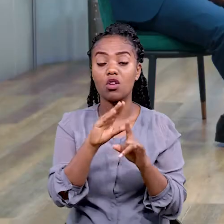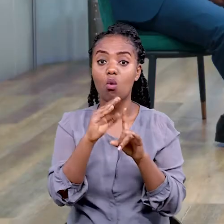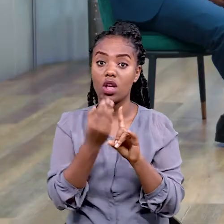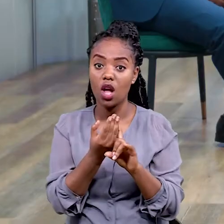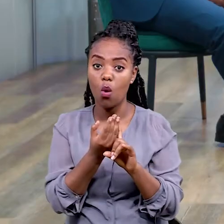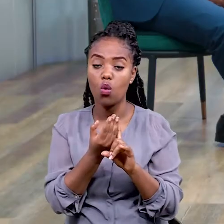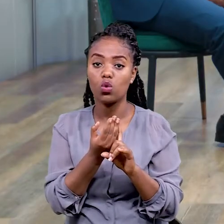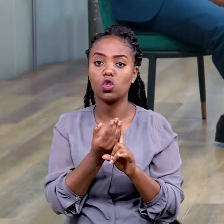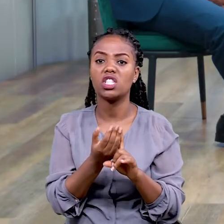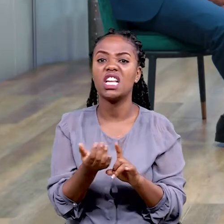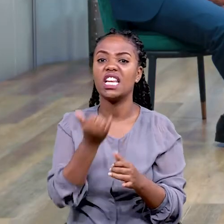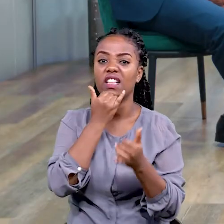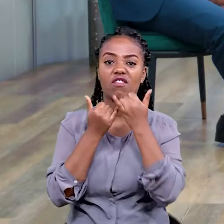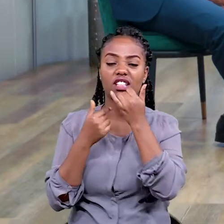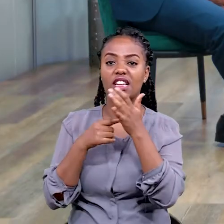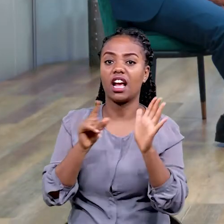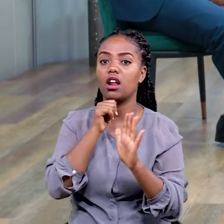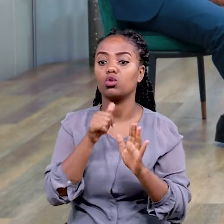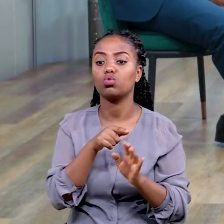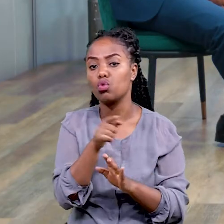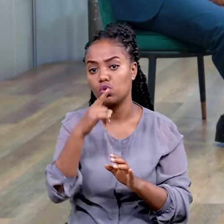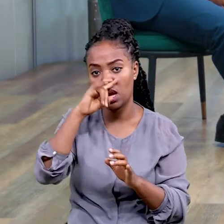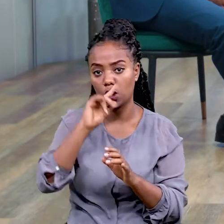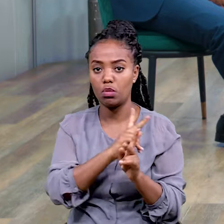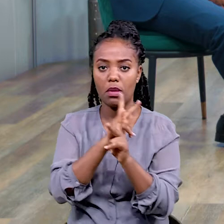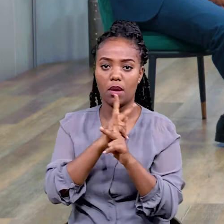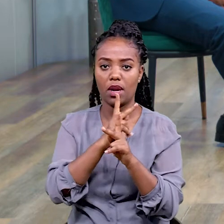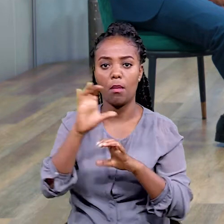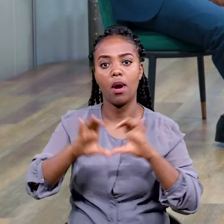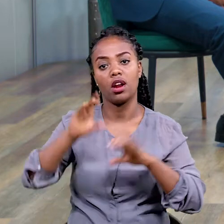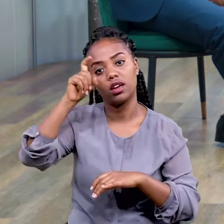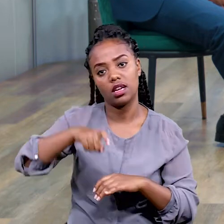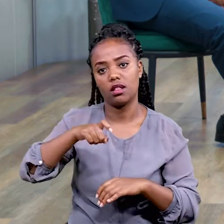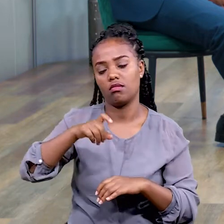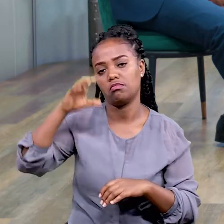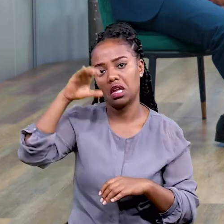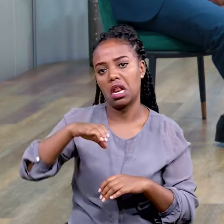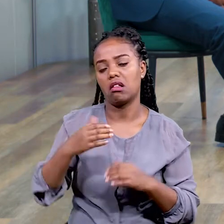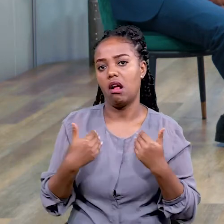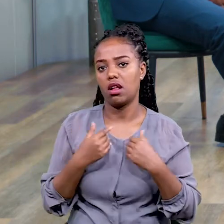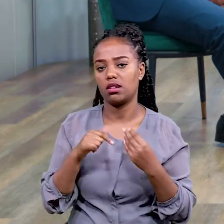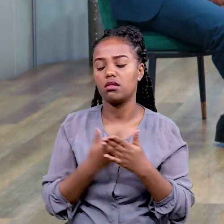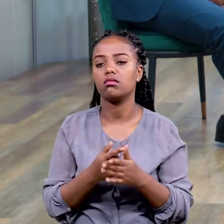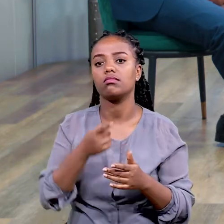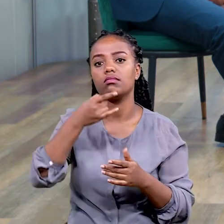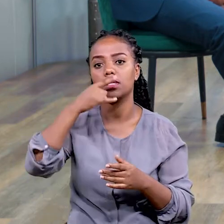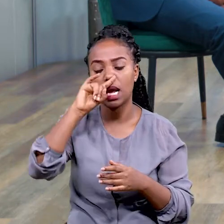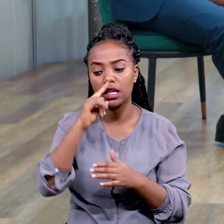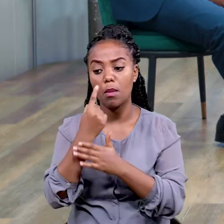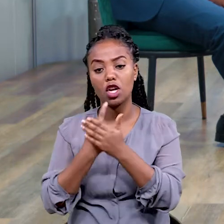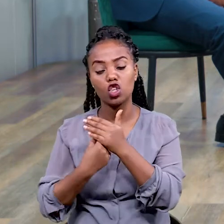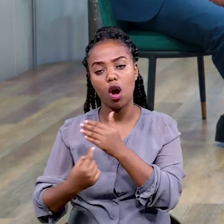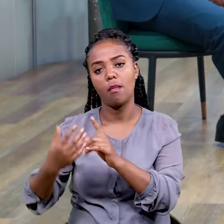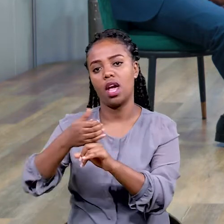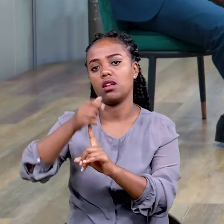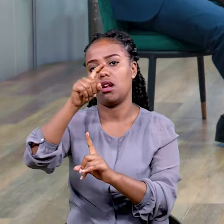ነገሮችን ለጥቃት እንዳይጋለጡ እነሱንም ፕሮቴክት የማድረግ ግዴታም ስለሚኖር እነሱ ለብቻቸው